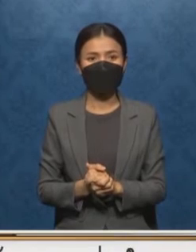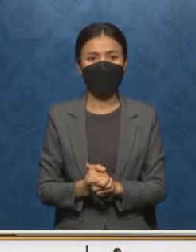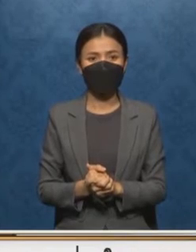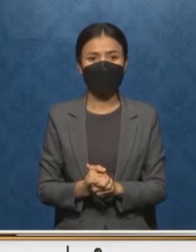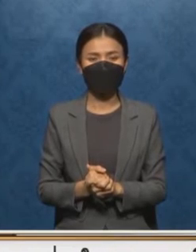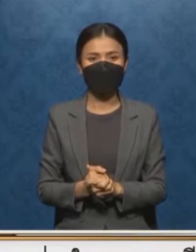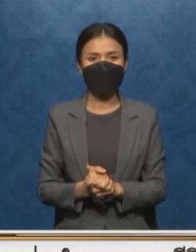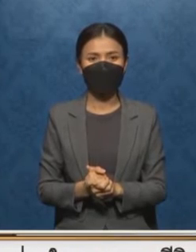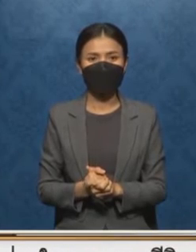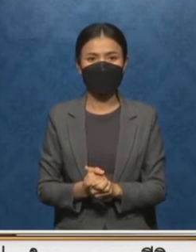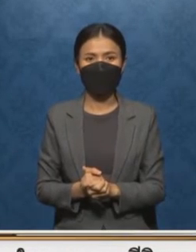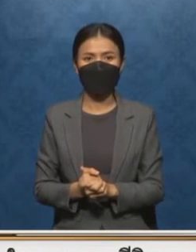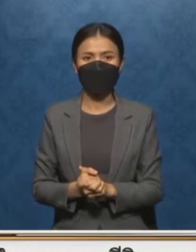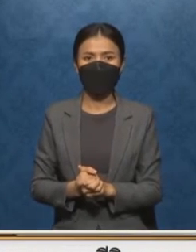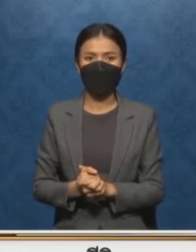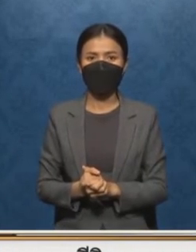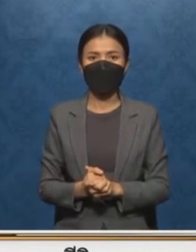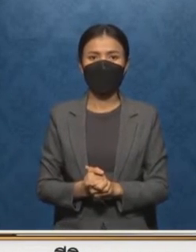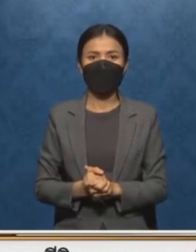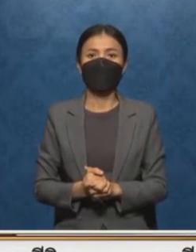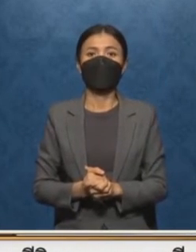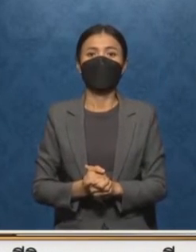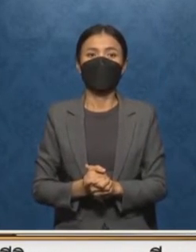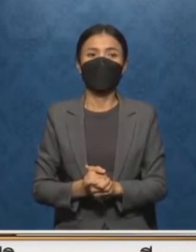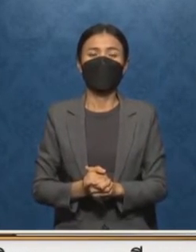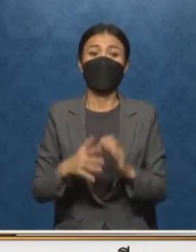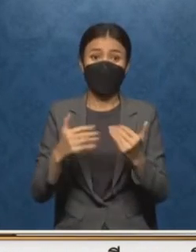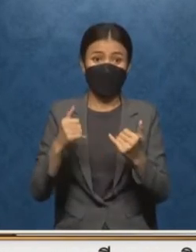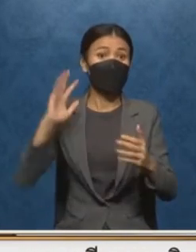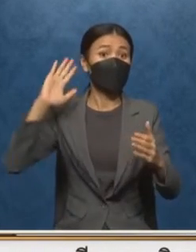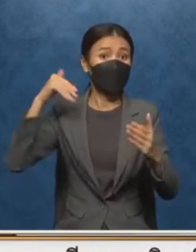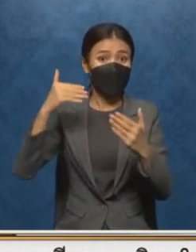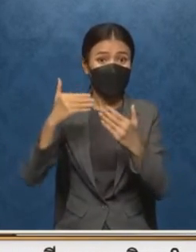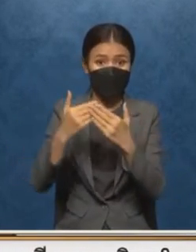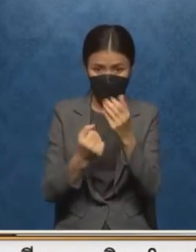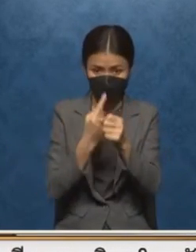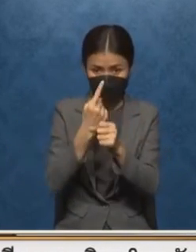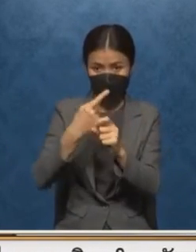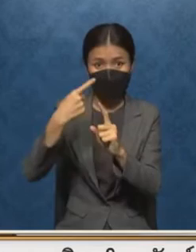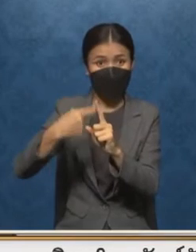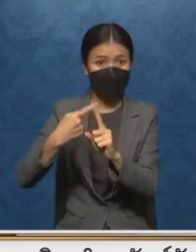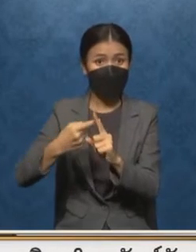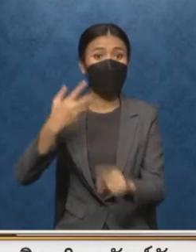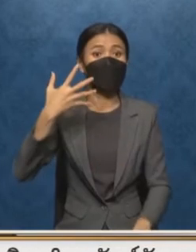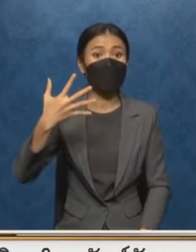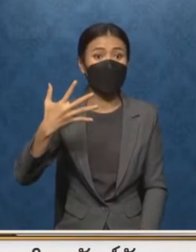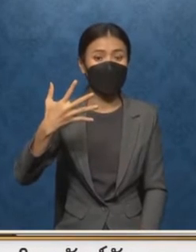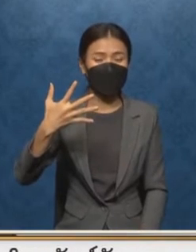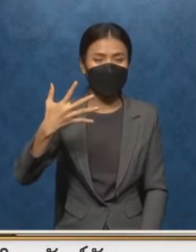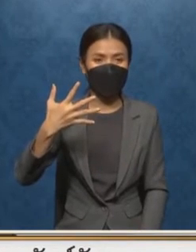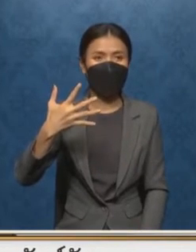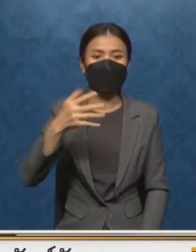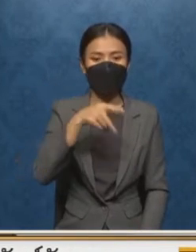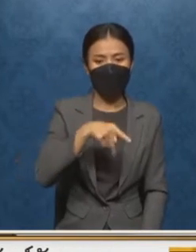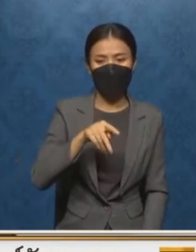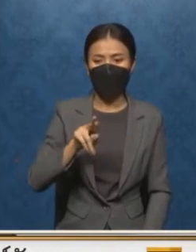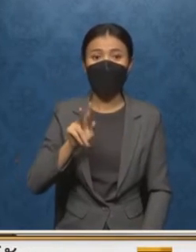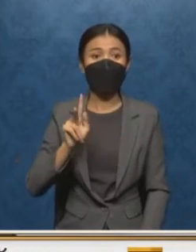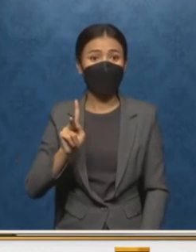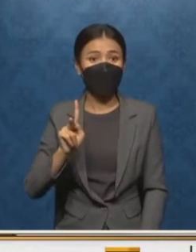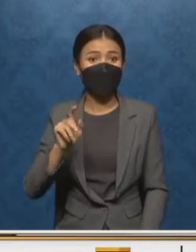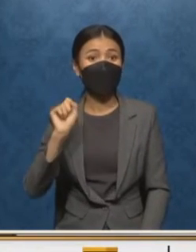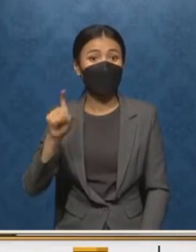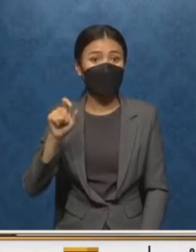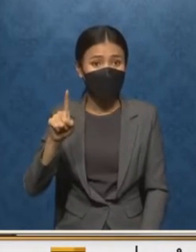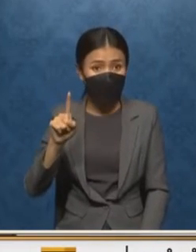าตลอดระยะเวลา 1 ปีกับ 5 เดือนที่มีการใช้ประกาจุกเฉิญและศูยสป